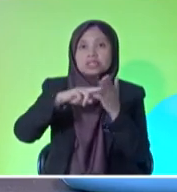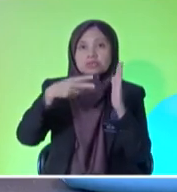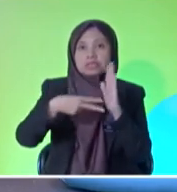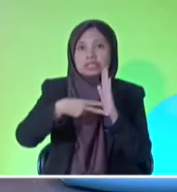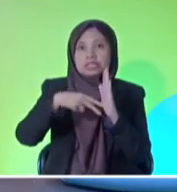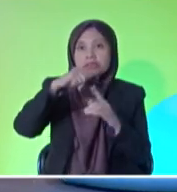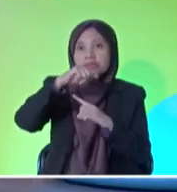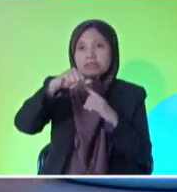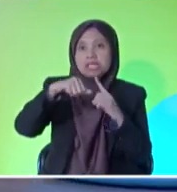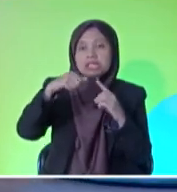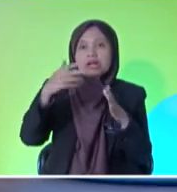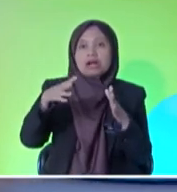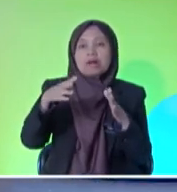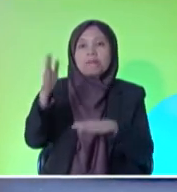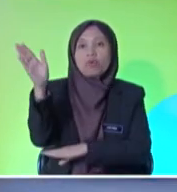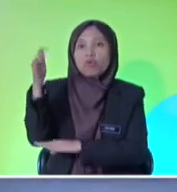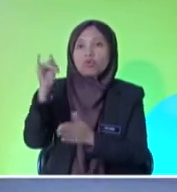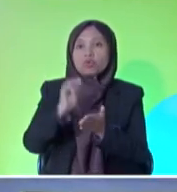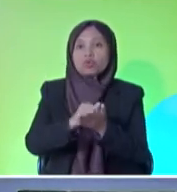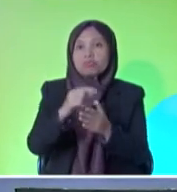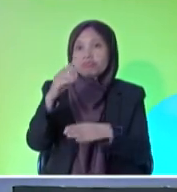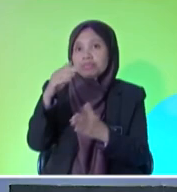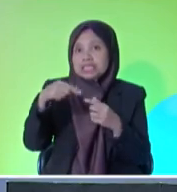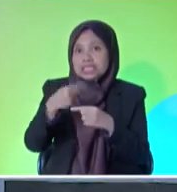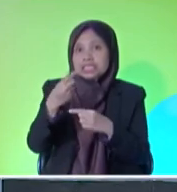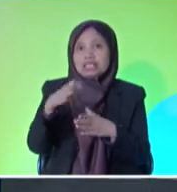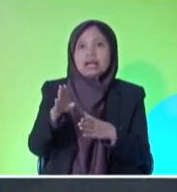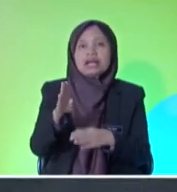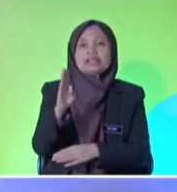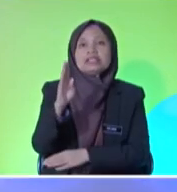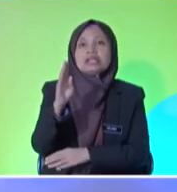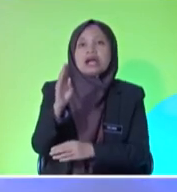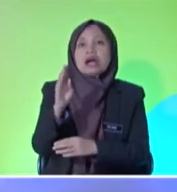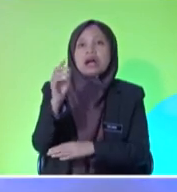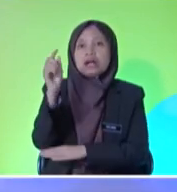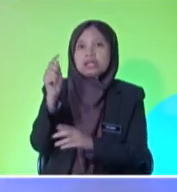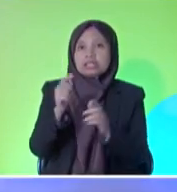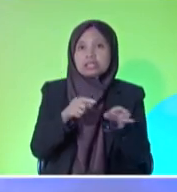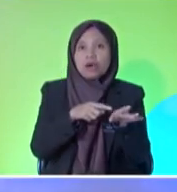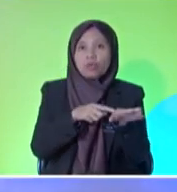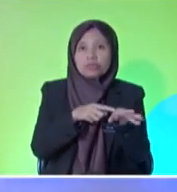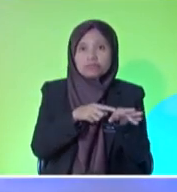daun pucuk dan dia punya akar sudah keluar itu dipanggil bercambah